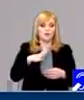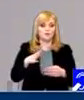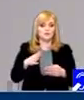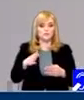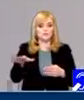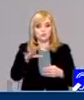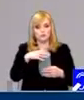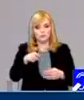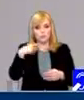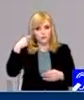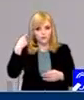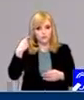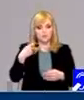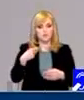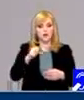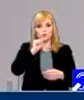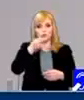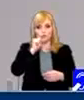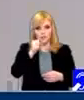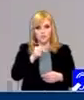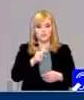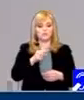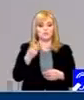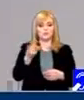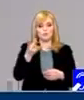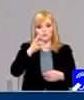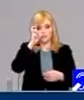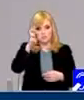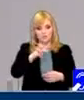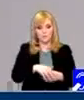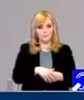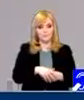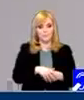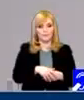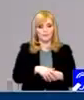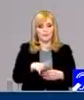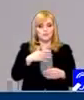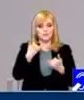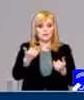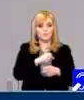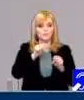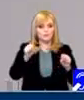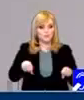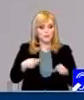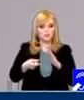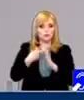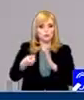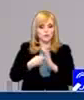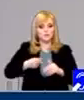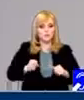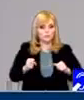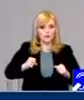interconectarea politicilor editoriale a jurnaliștilor de pe cele două maluri ale Prutului, mai mult decât atât să le dea posibilitatea să se cunoască și